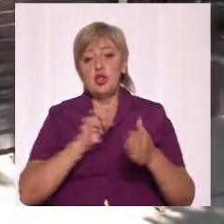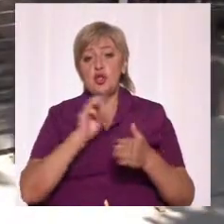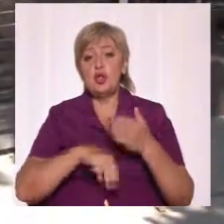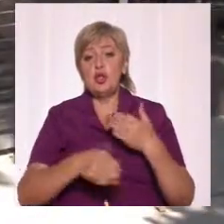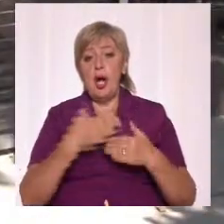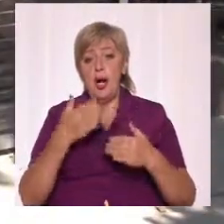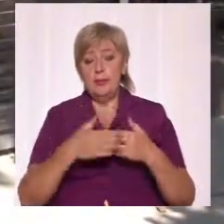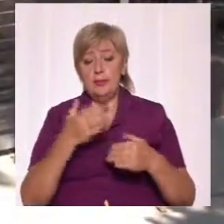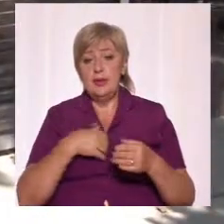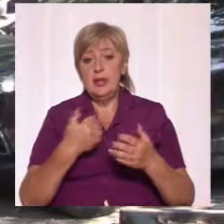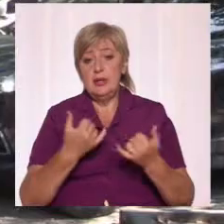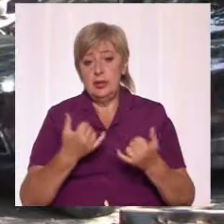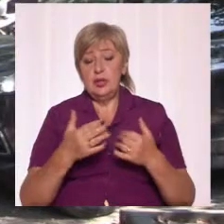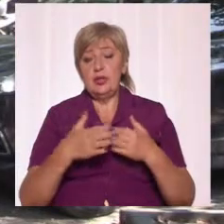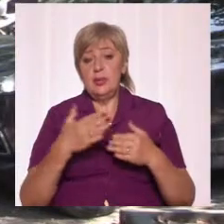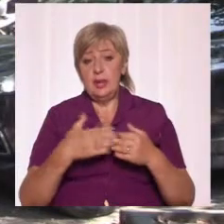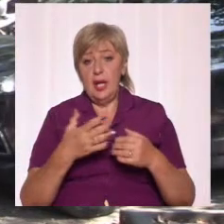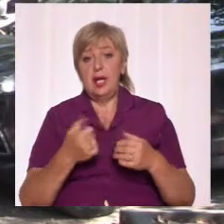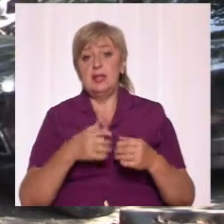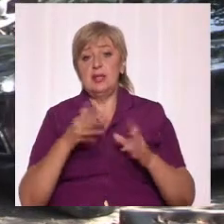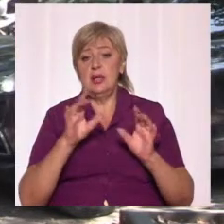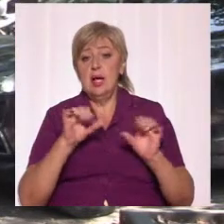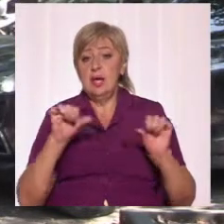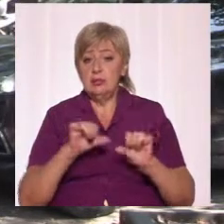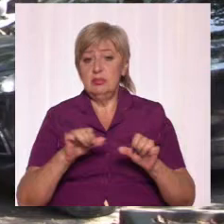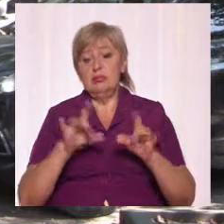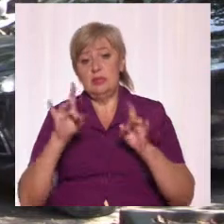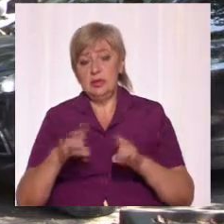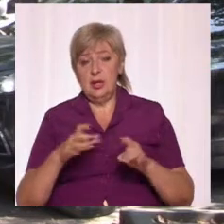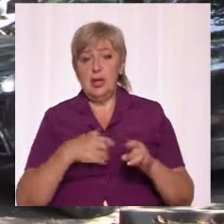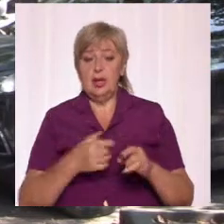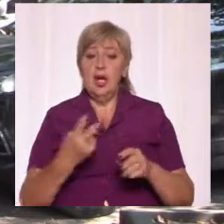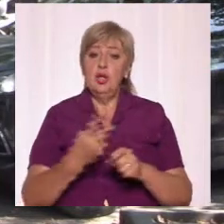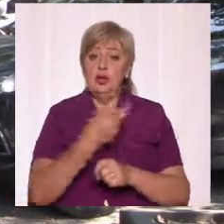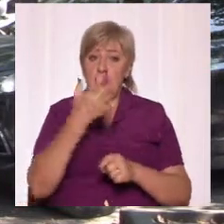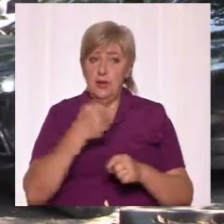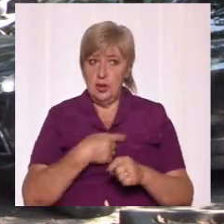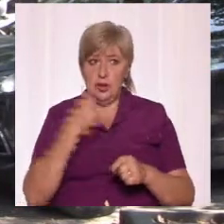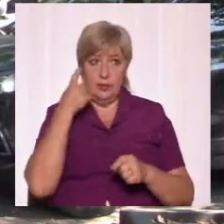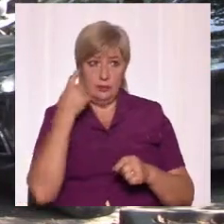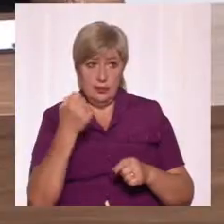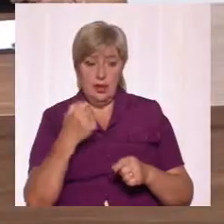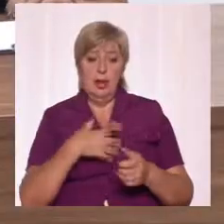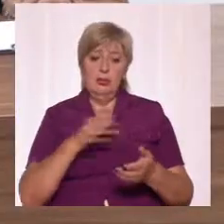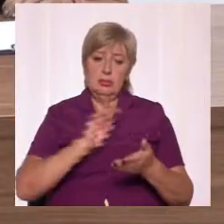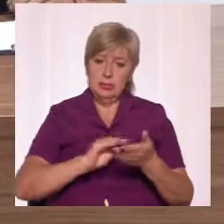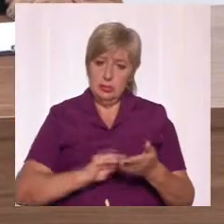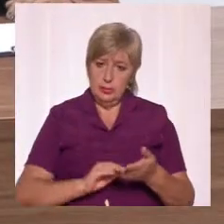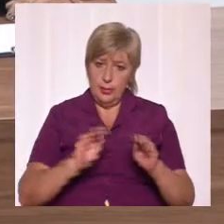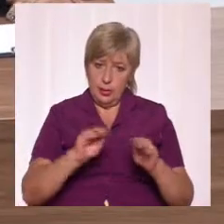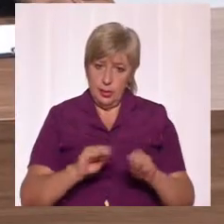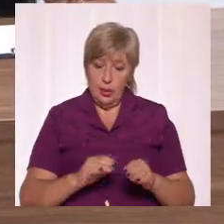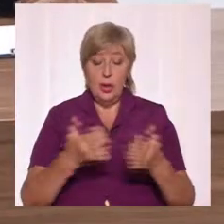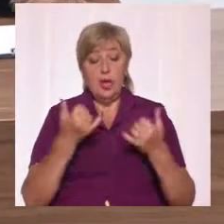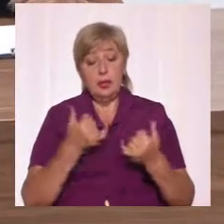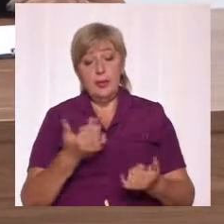час 15 кафе та ресторанів двічі порушили правила. Спочатку їм виписали попередження, вдруге склали адмінпротоколи. Тепер, у